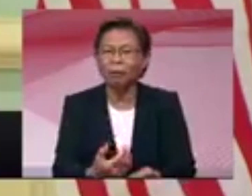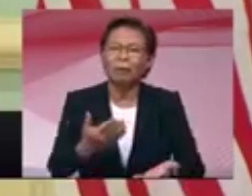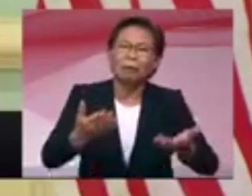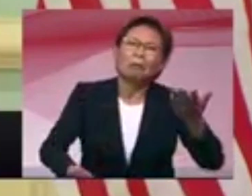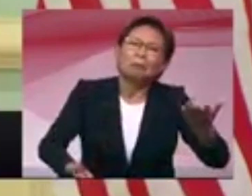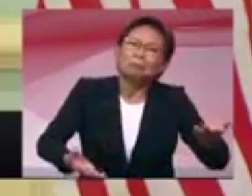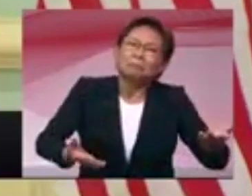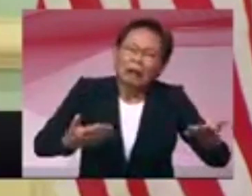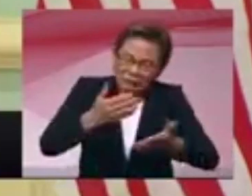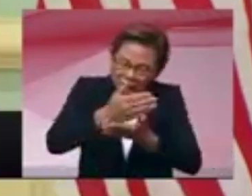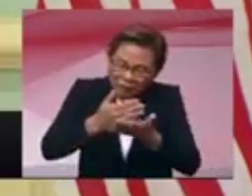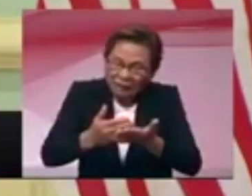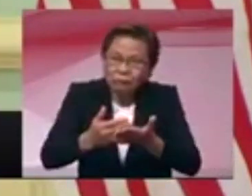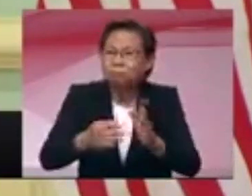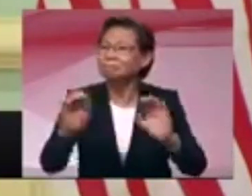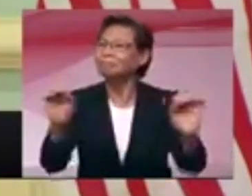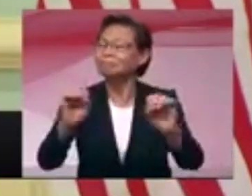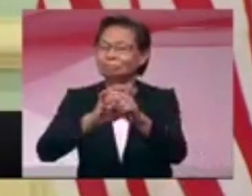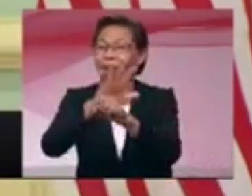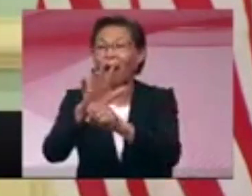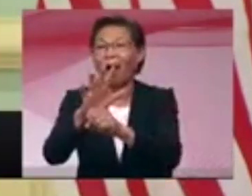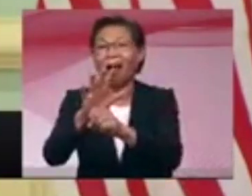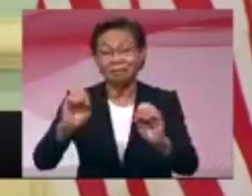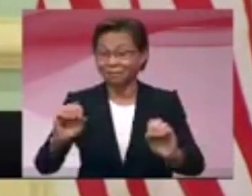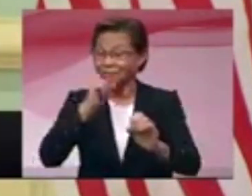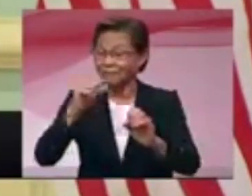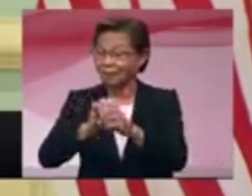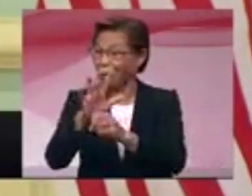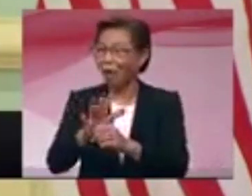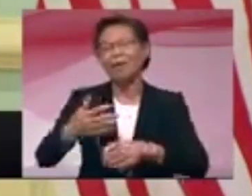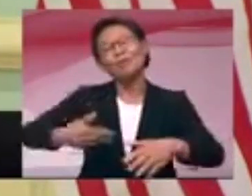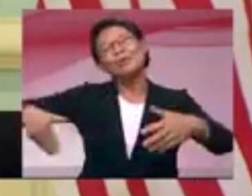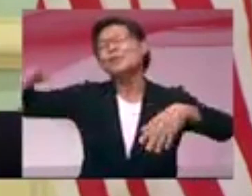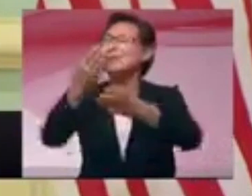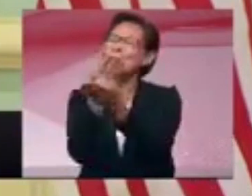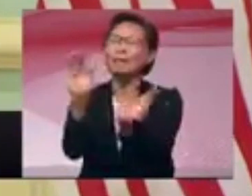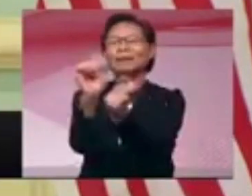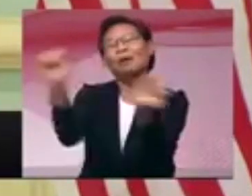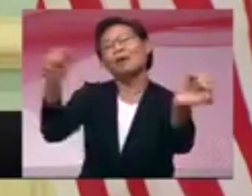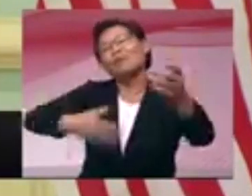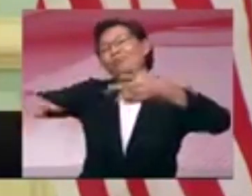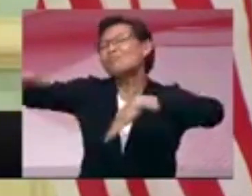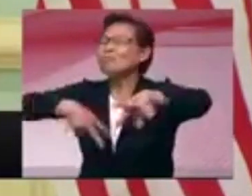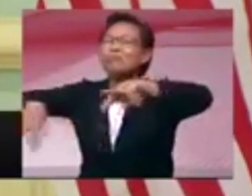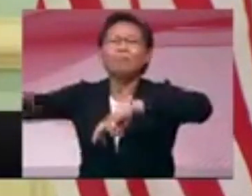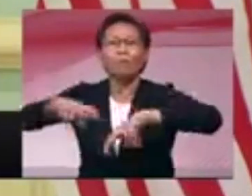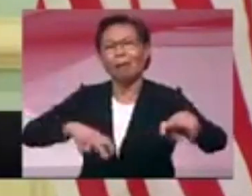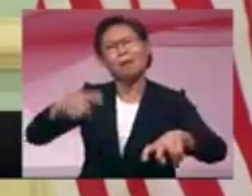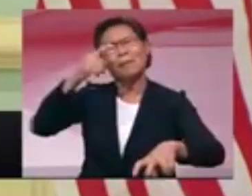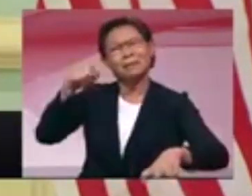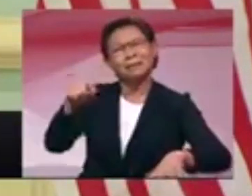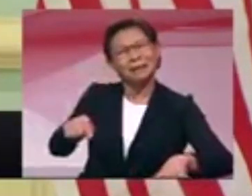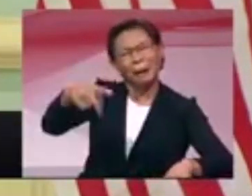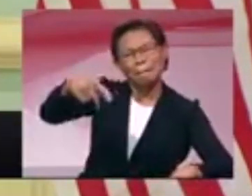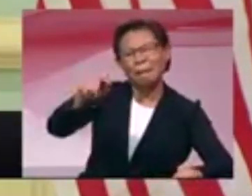kita bebaskan mereka untuk berkeliaran di negara kita, kerana mereka adalah, status